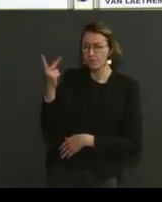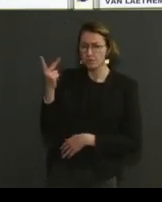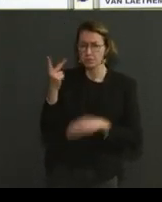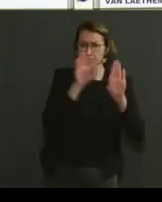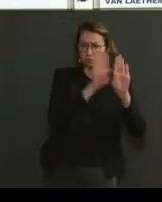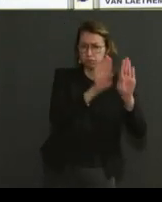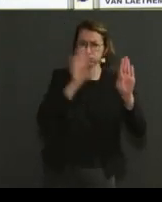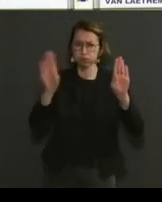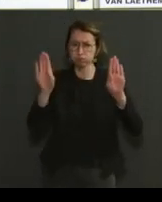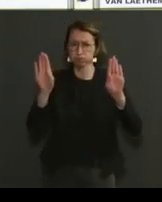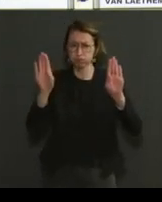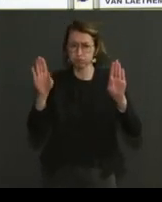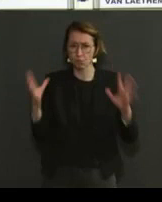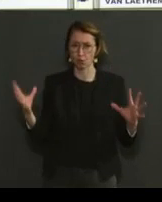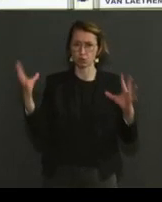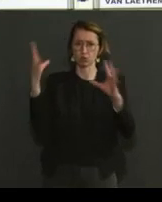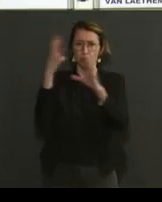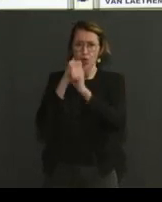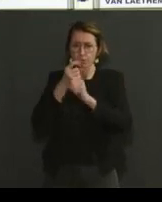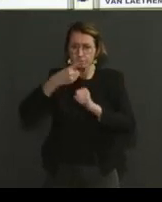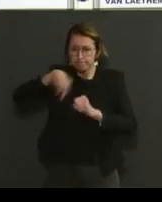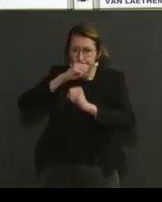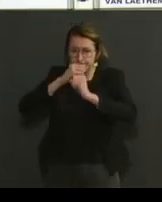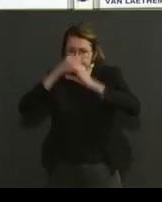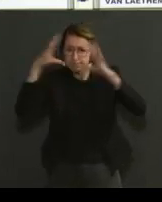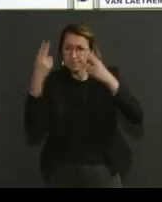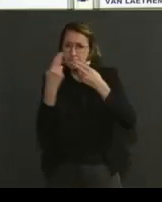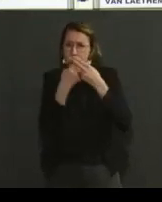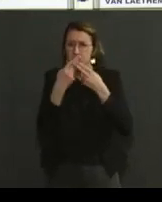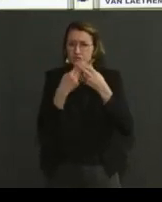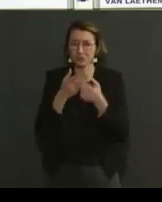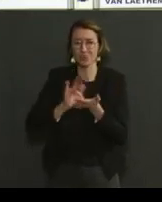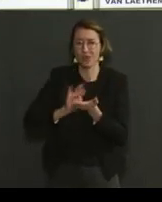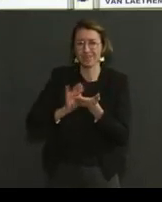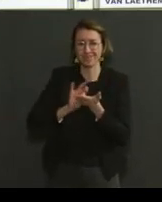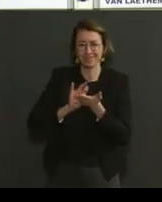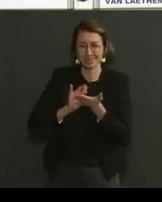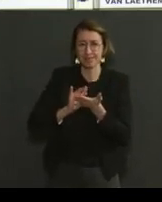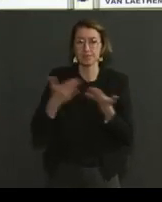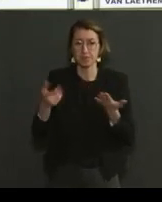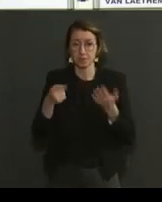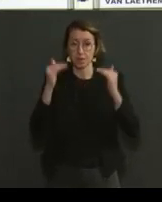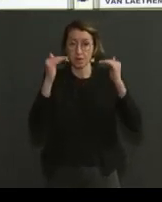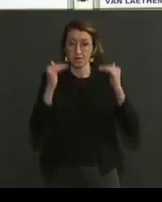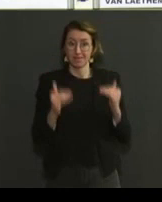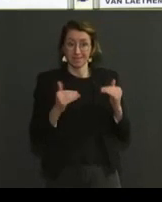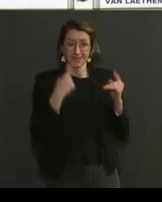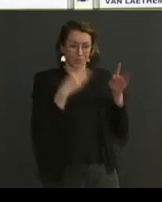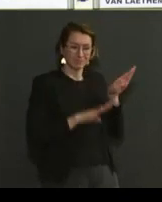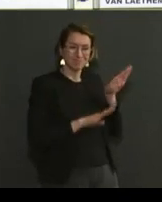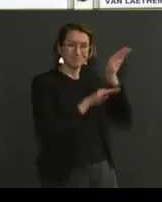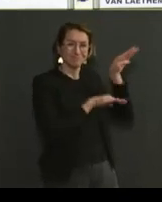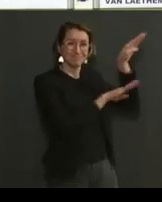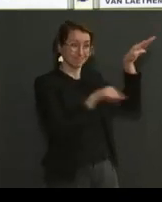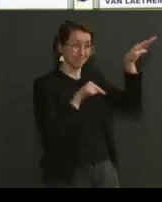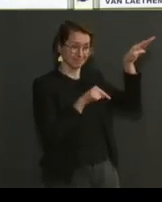je pense qu'on pourrait effectivement avoir une sorte de valeur moyenne de ces 3 courbes. Et en dessous, vous voyez le nombre de tests positifs. Et donc,